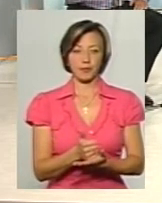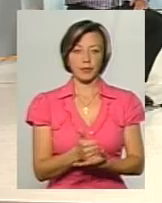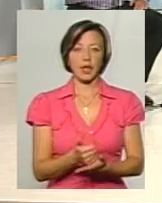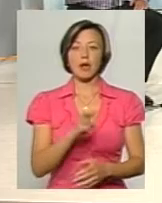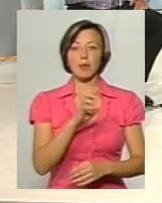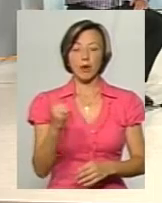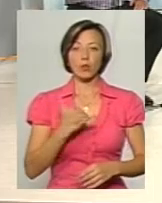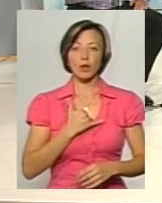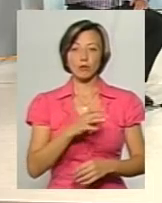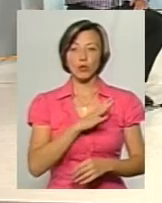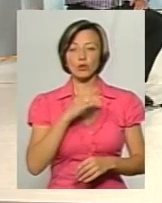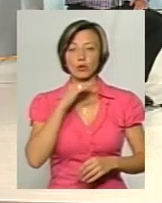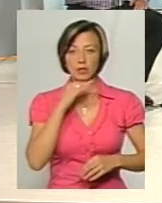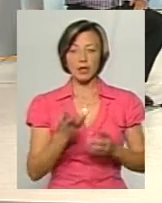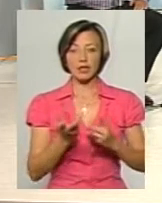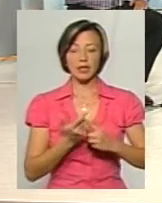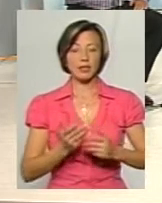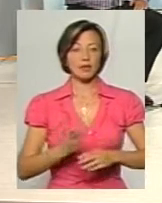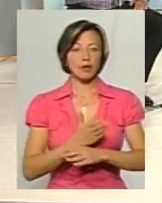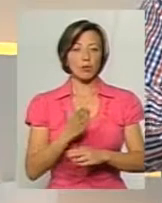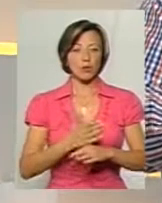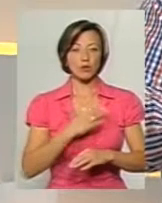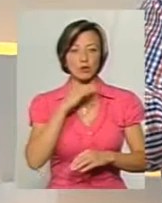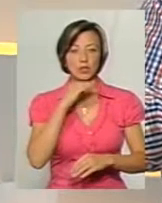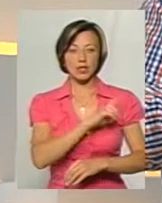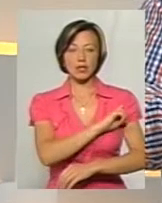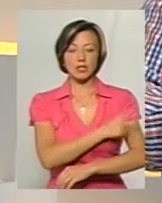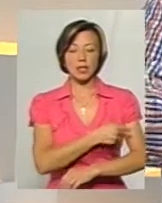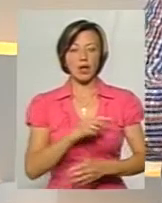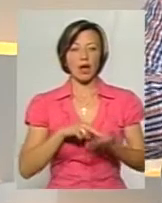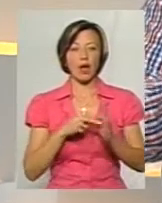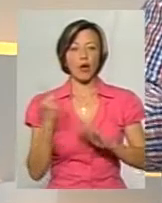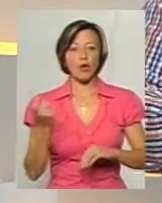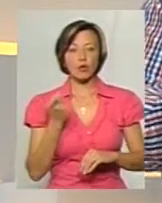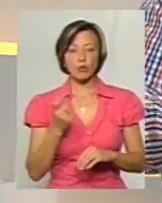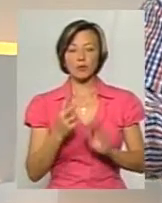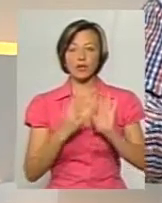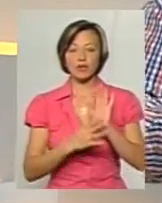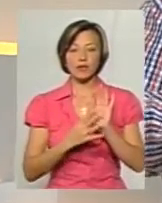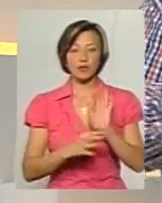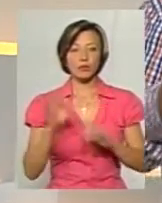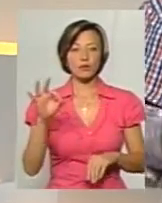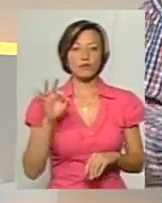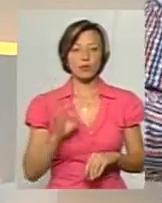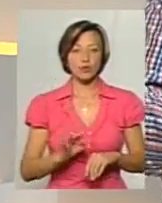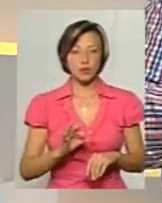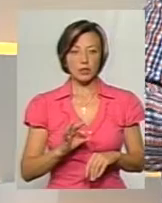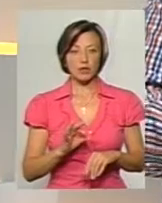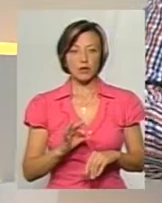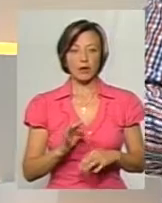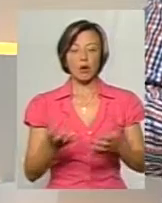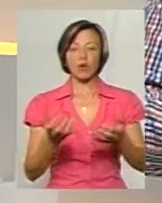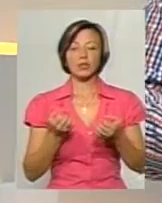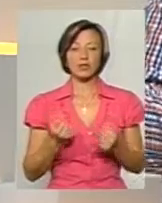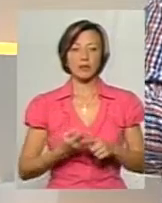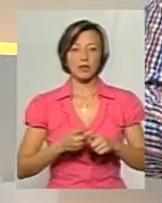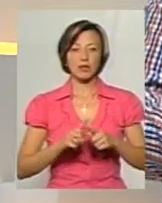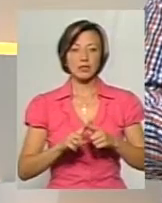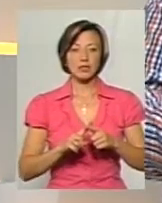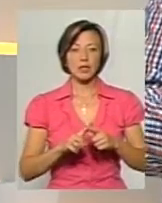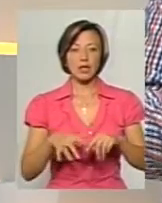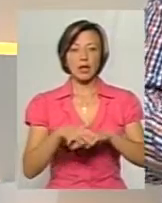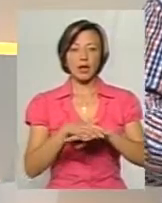в нас була достатня кількість виробництва, достатньо сильна економіка, щоб ми хоча б на 90% отримали цей ринок